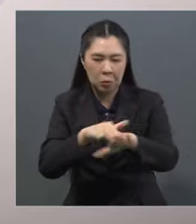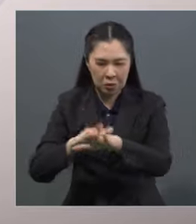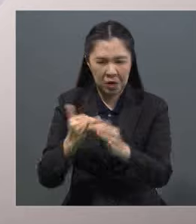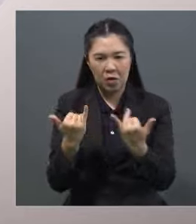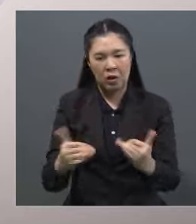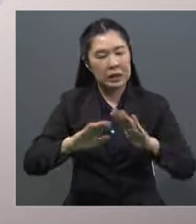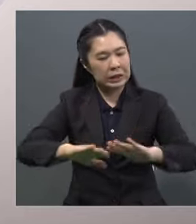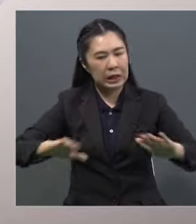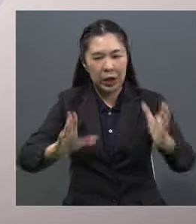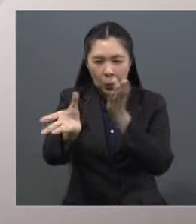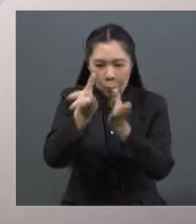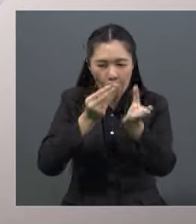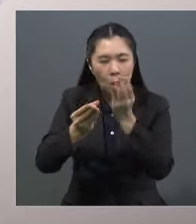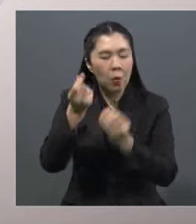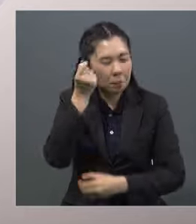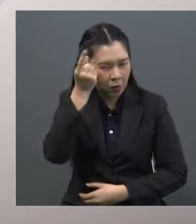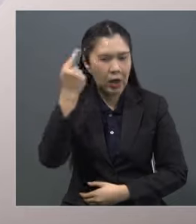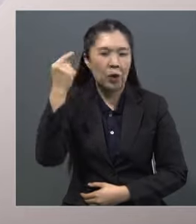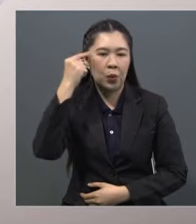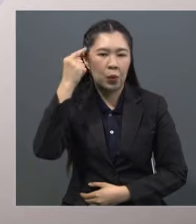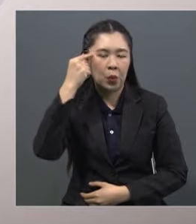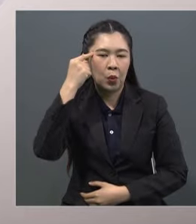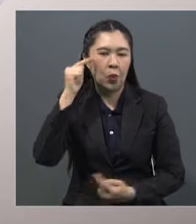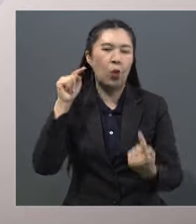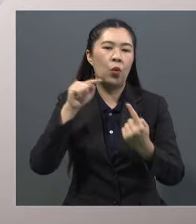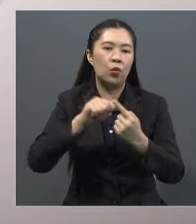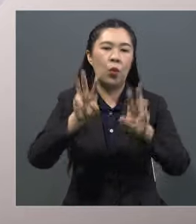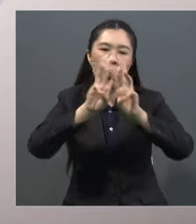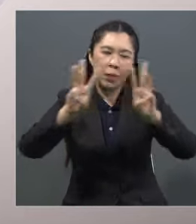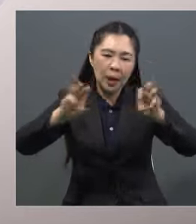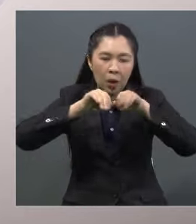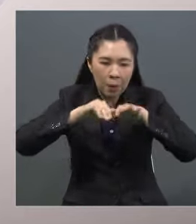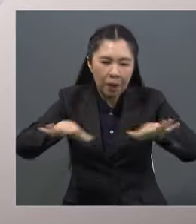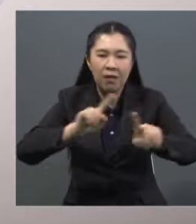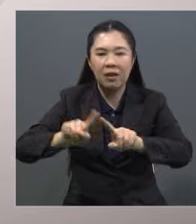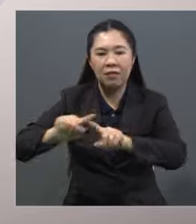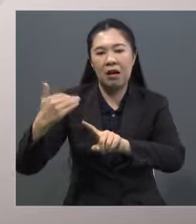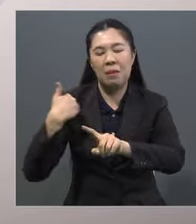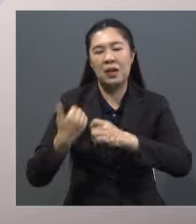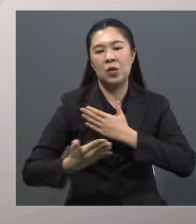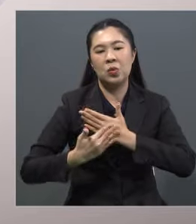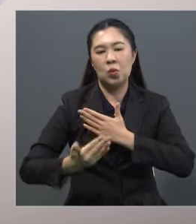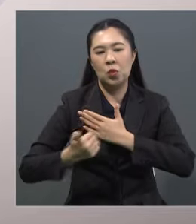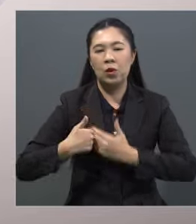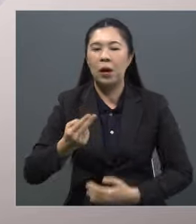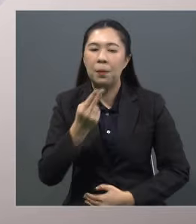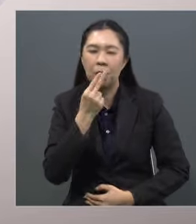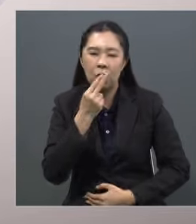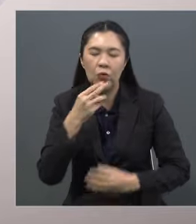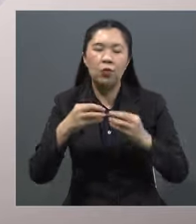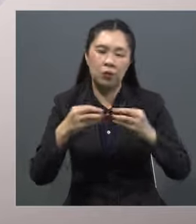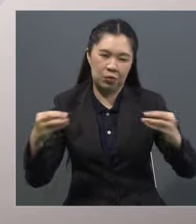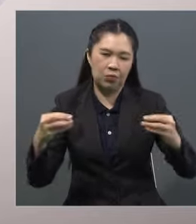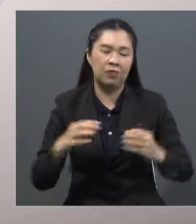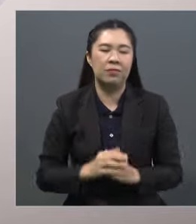งเรื่องของบุหรี่ไฟฟ้ามาจากไหนคะมาจากสื่อโซเชียลมีเดียเนี่ยแหละค่ะ ครับ เพราะเขามีการเชิญชวนแล้วก็ชักจูงให้สูบบุหรี่ไฟฟ้าอย่างคลิปที่